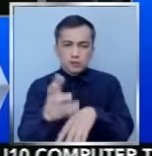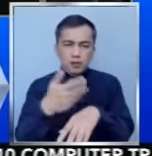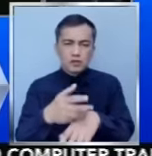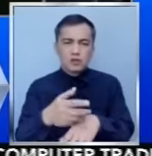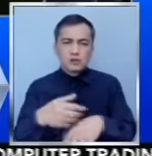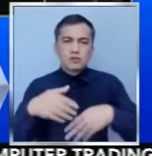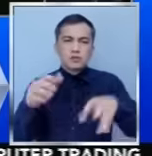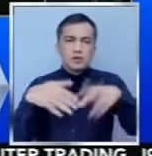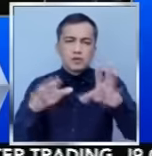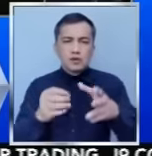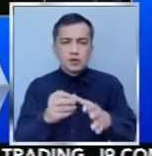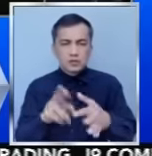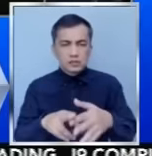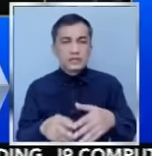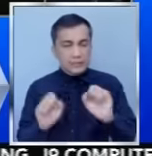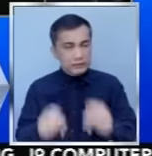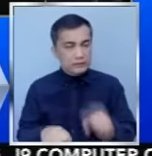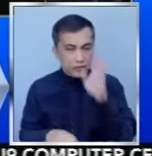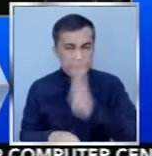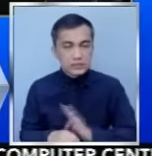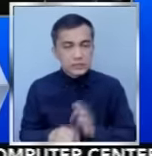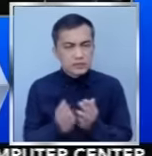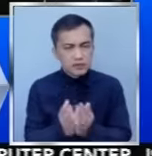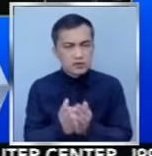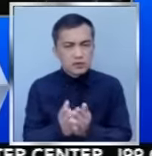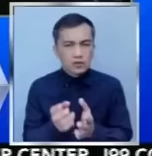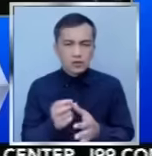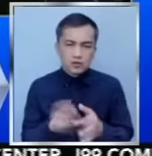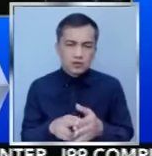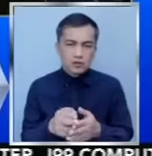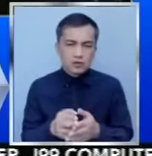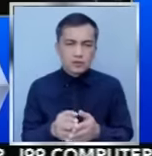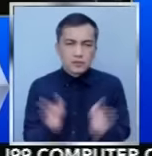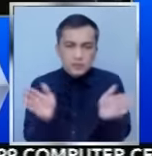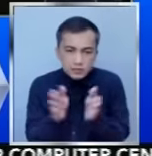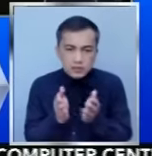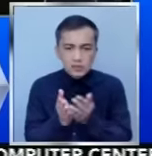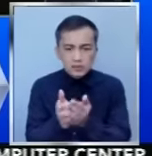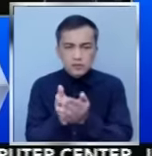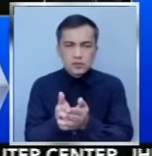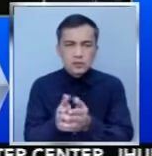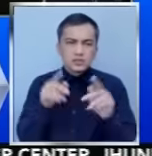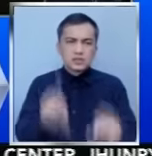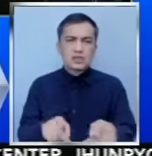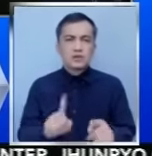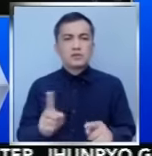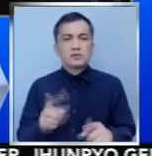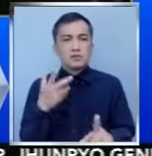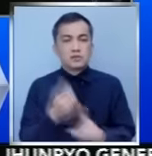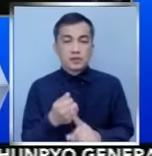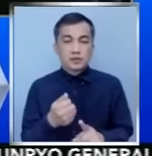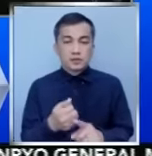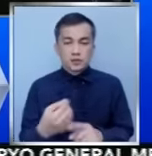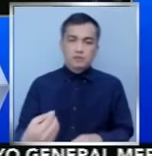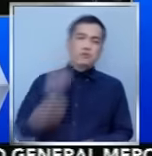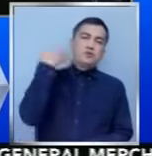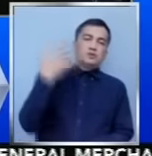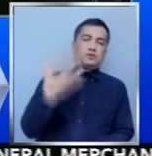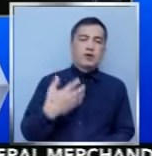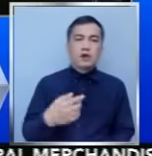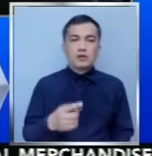kayang makapinsala ng barko o ng mga fishing boats at sa tao Ano kayaang pwedeng maging epekto nito pag tinamaan